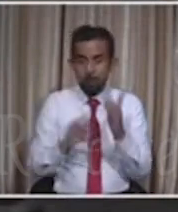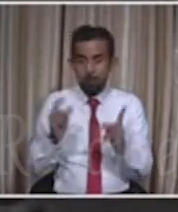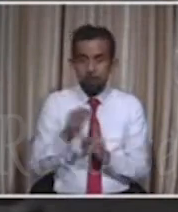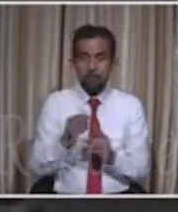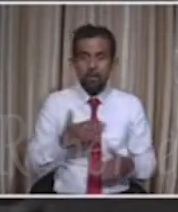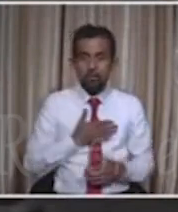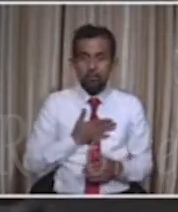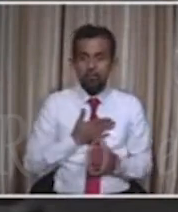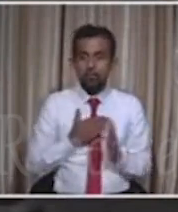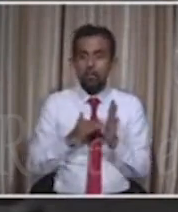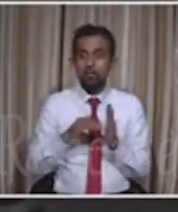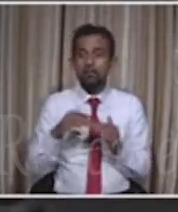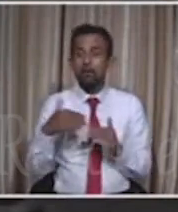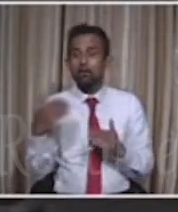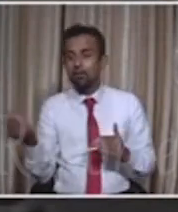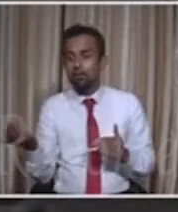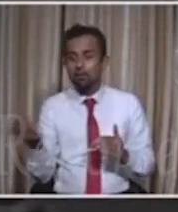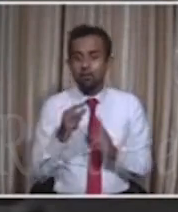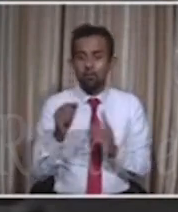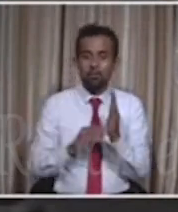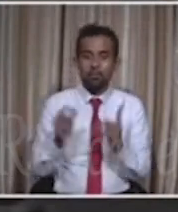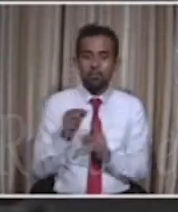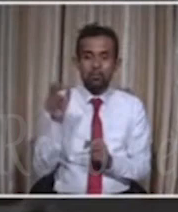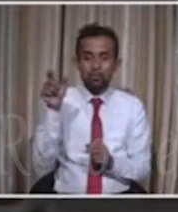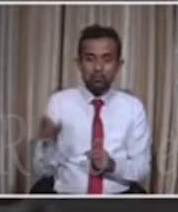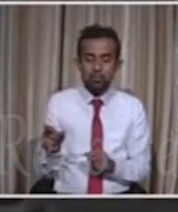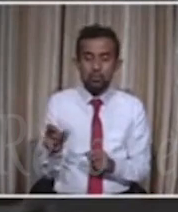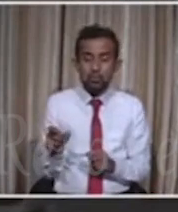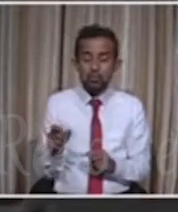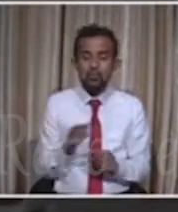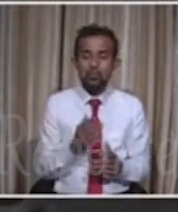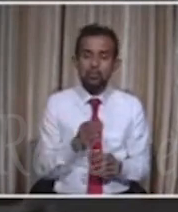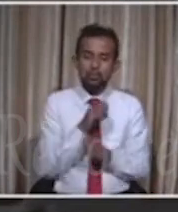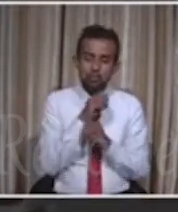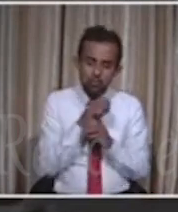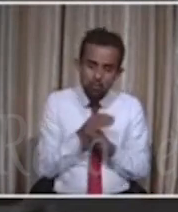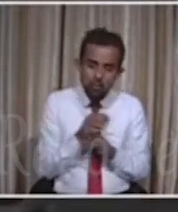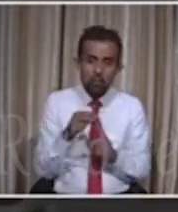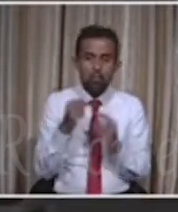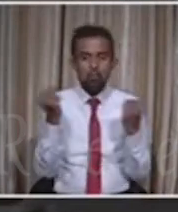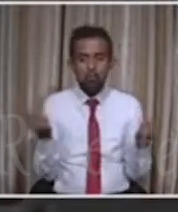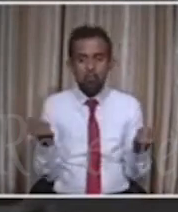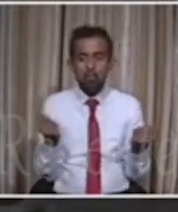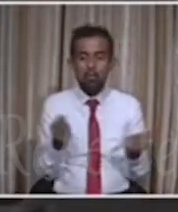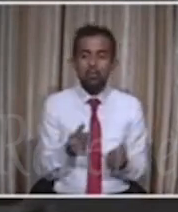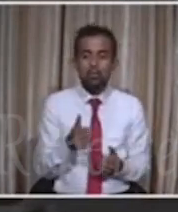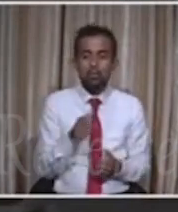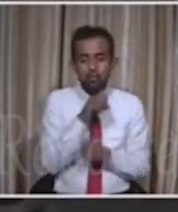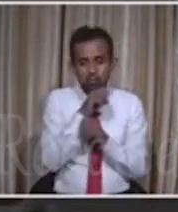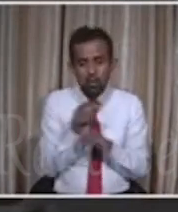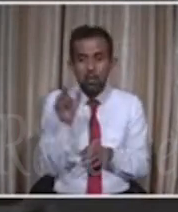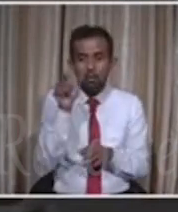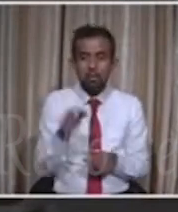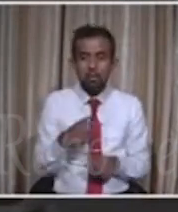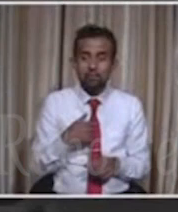මගේ ආසනේ අල්ලපු ආසනේ මන්ත්‍රීවරයෙක් එතුමා අහිංසක පුද්ගලෙක් පොළොන්නරුවේ ඉන්න අහිංසක මිනිස්සෙක් හිත